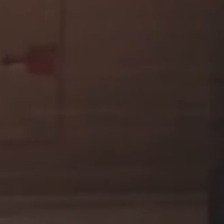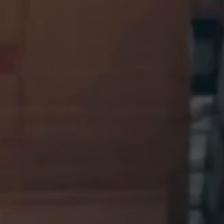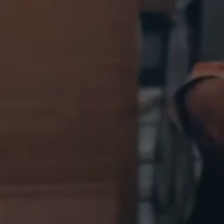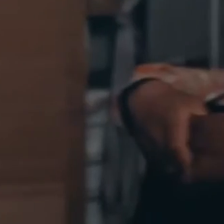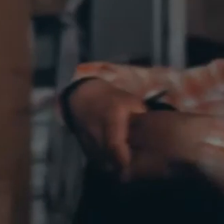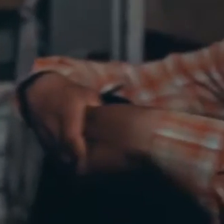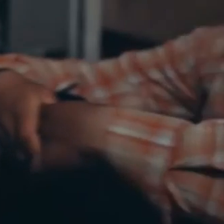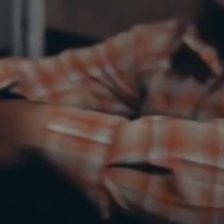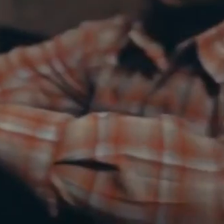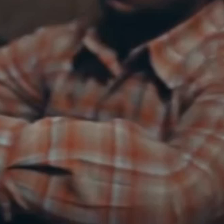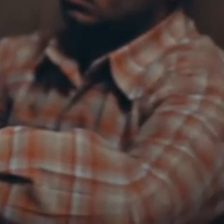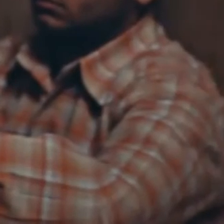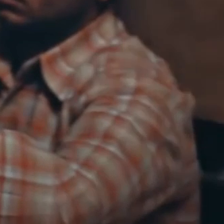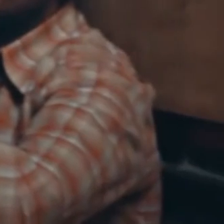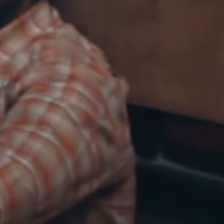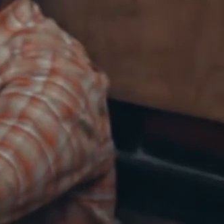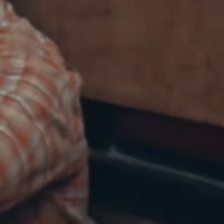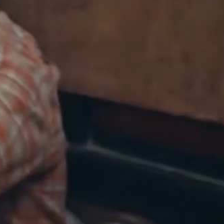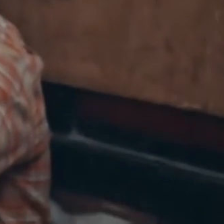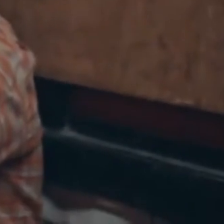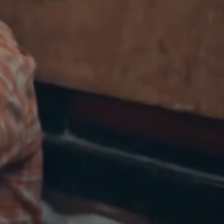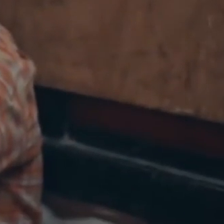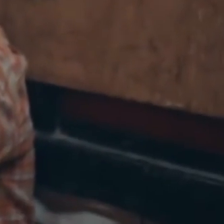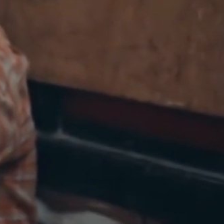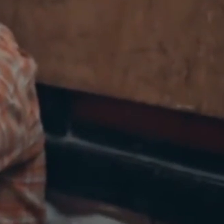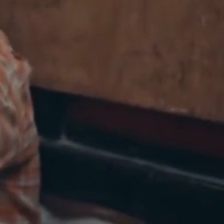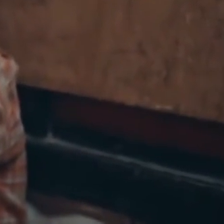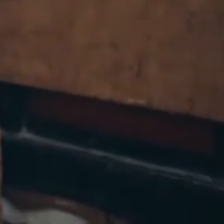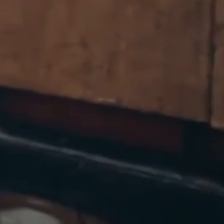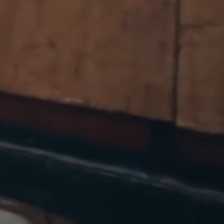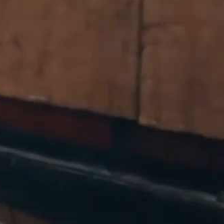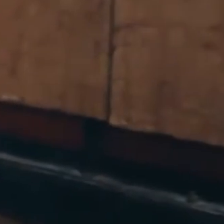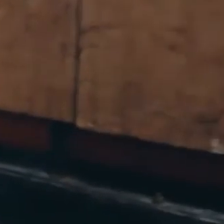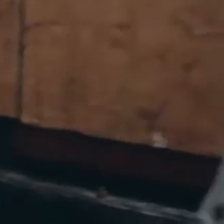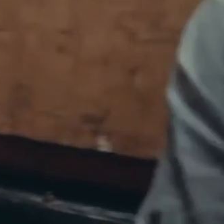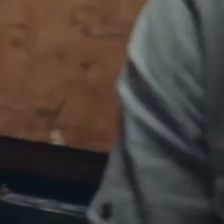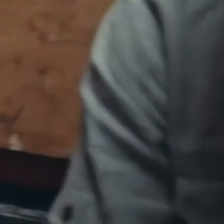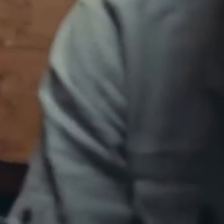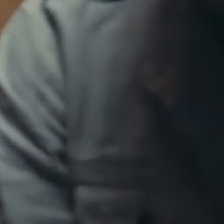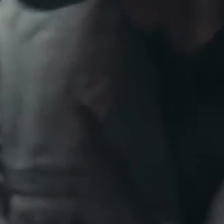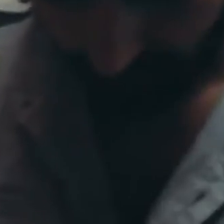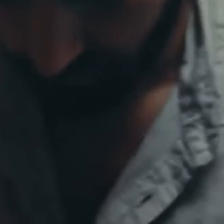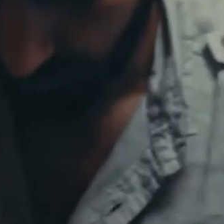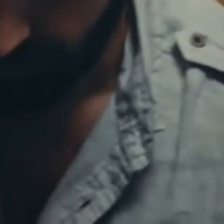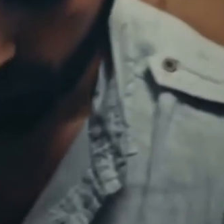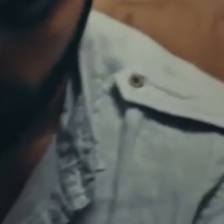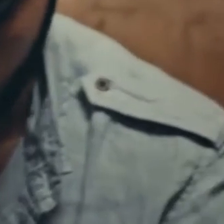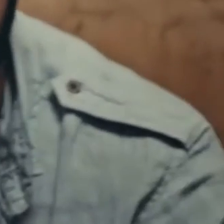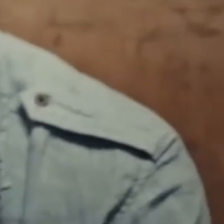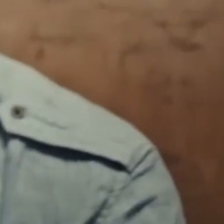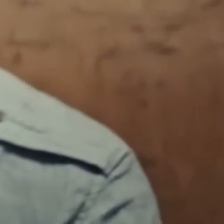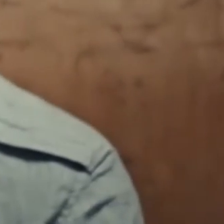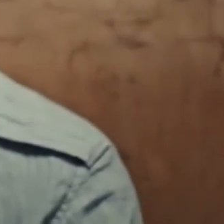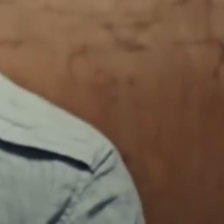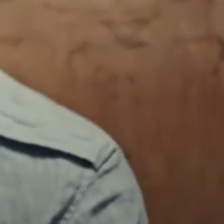İçinde kolilerin olduğu bir kamyonet kasasında sivil giyimli adamlar yere çökmüşler. Yanlarında Yusuf da var. İleride ellerinde